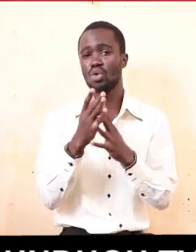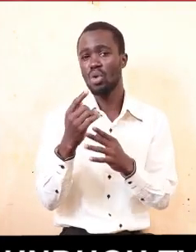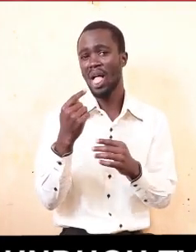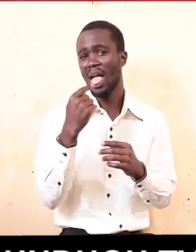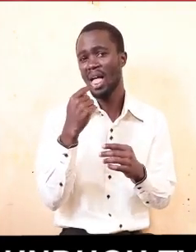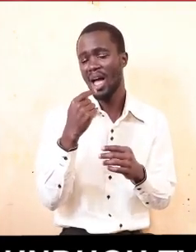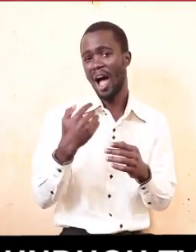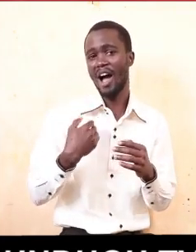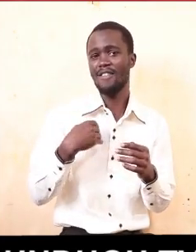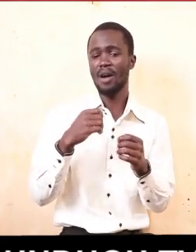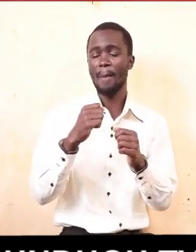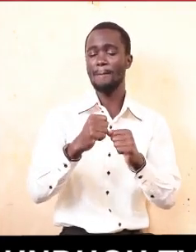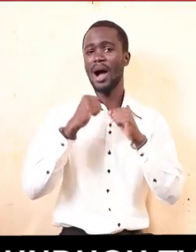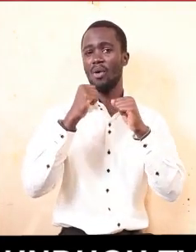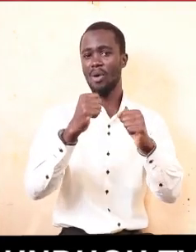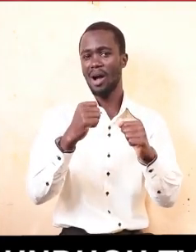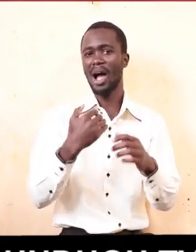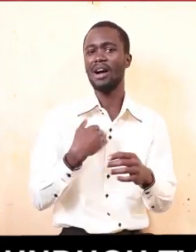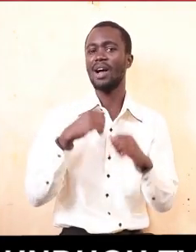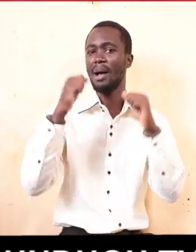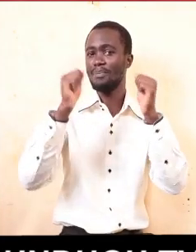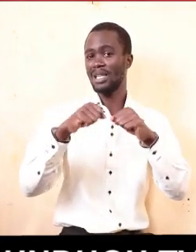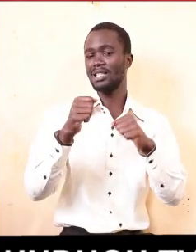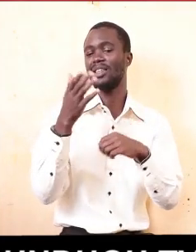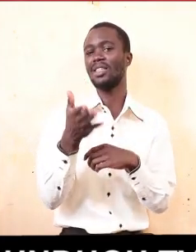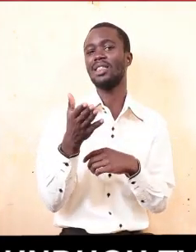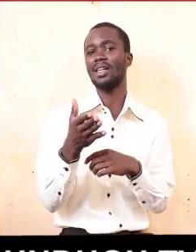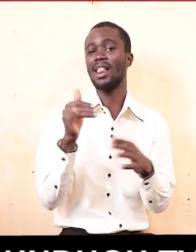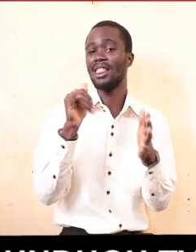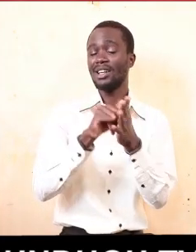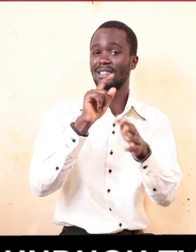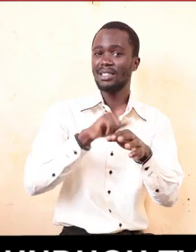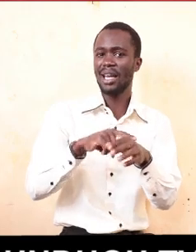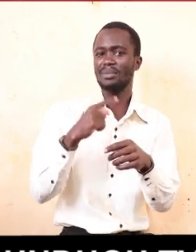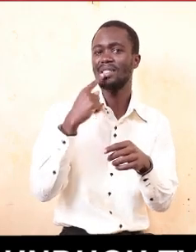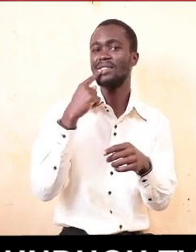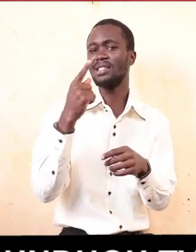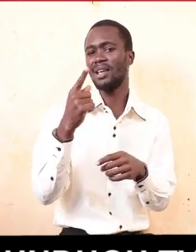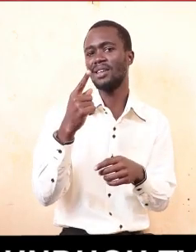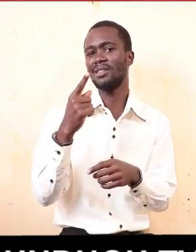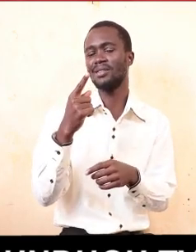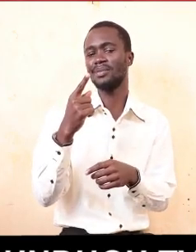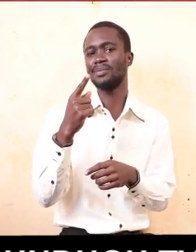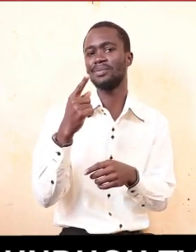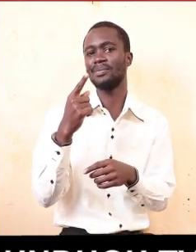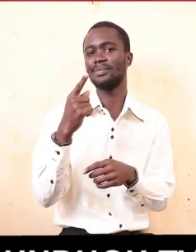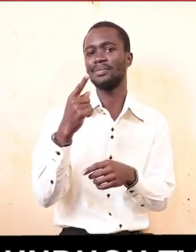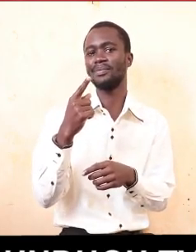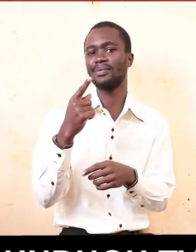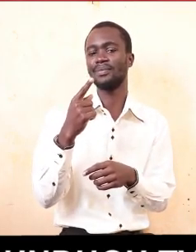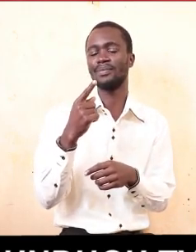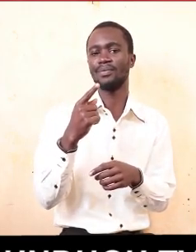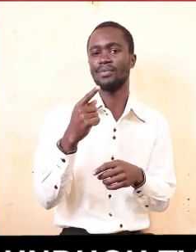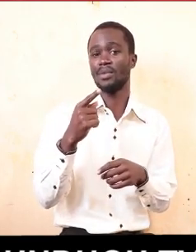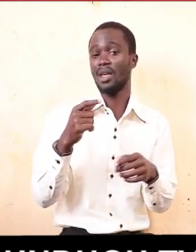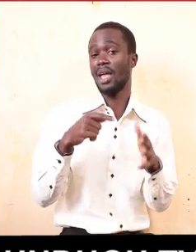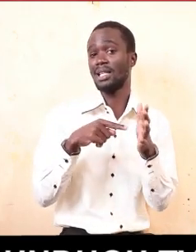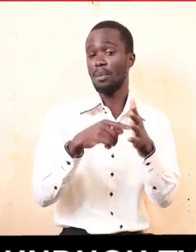kuna power, kuna uweza fulani ambao ukiatamka, ambao kama wakati